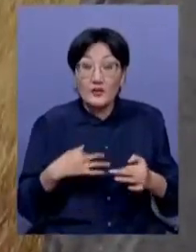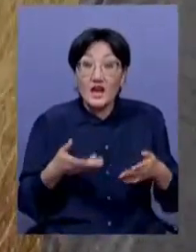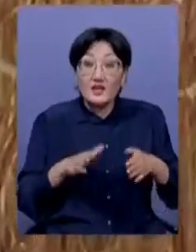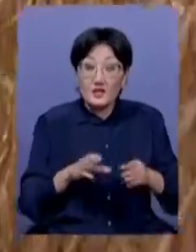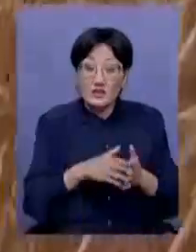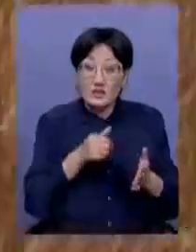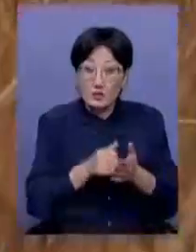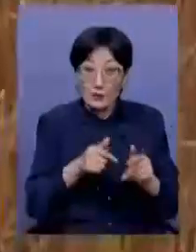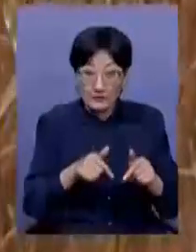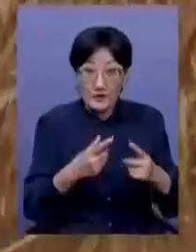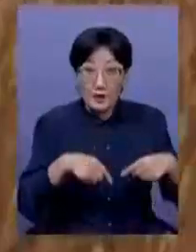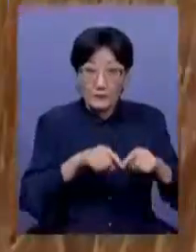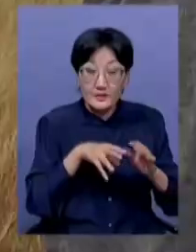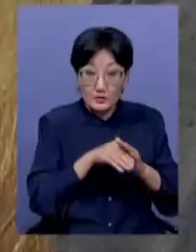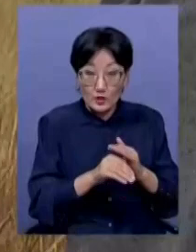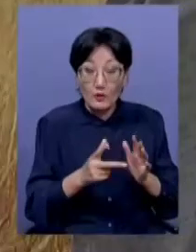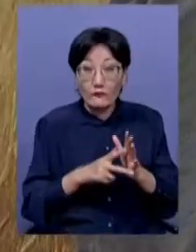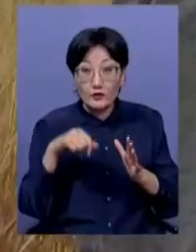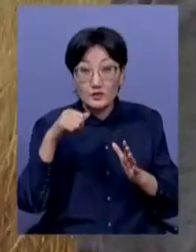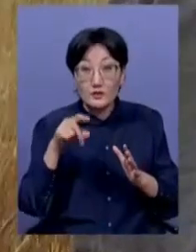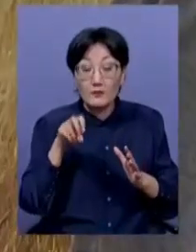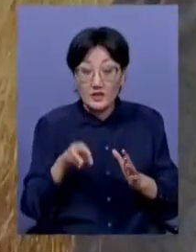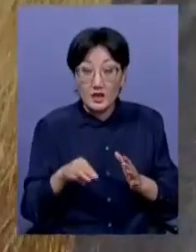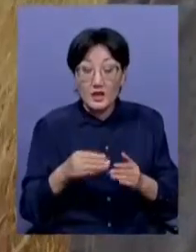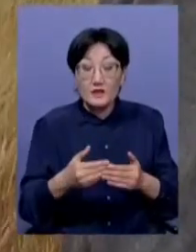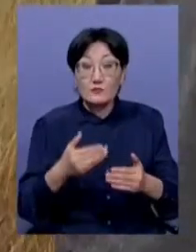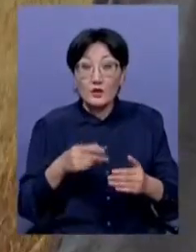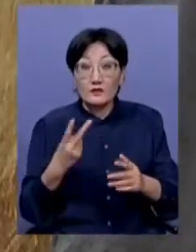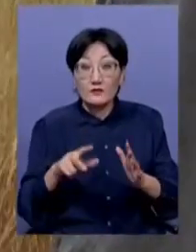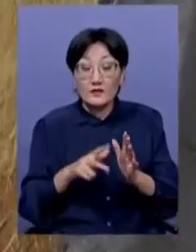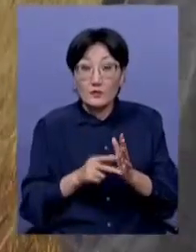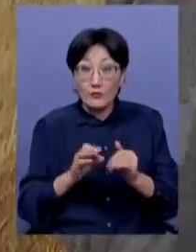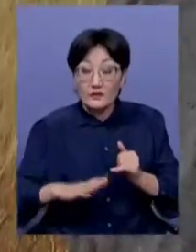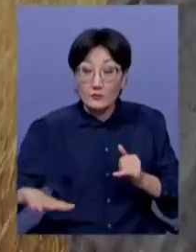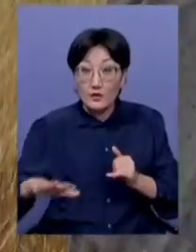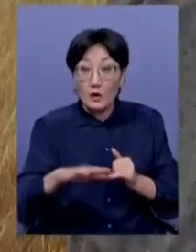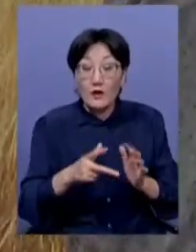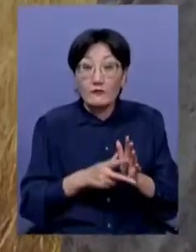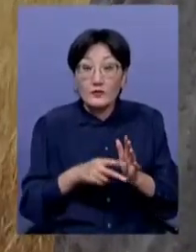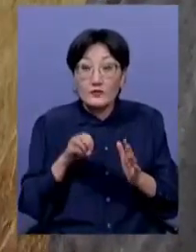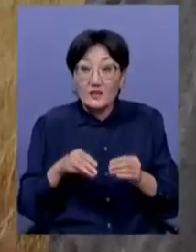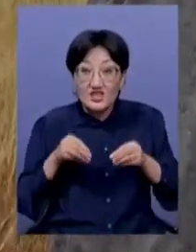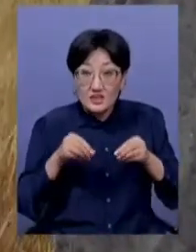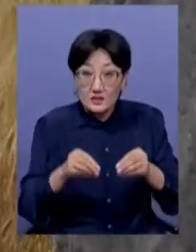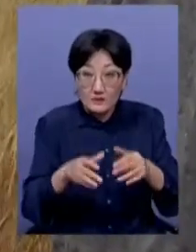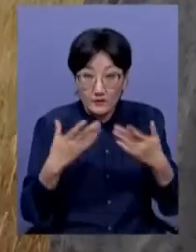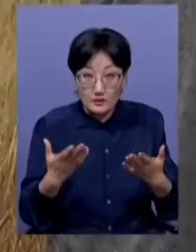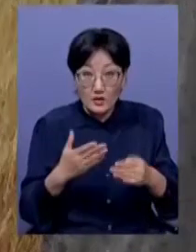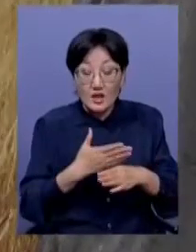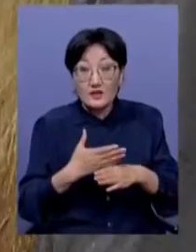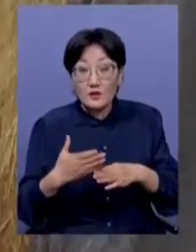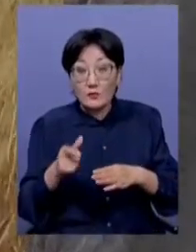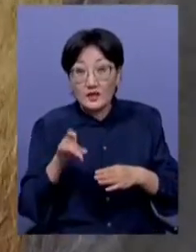остался до сих пор в этом ТО. Вот 8 лет, сзади меня 28-е поле, оно 8 лет не засевается. Дальше брать,